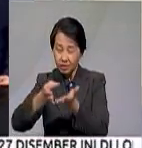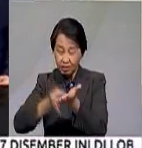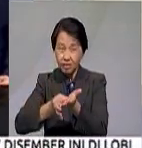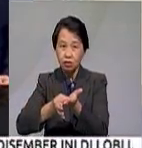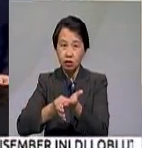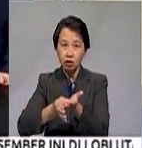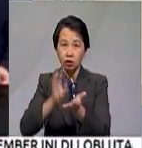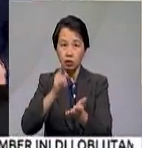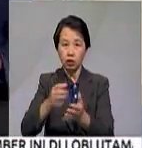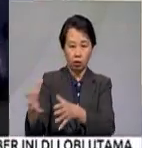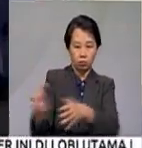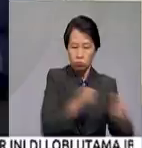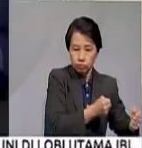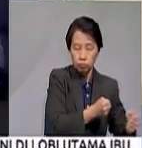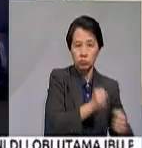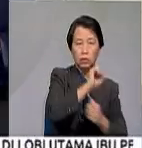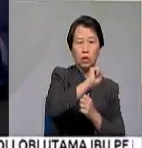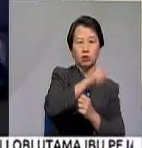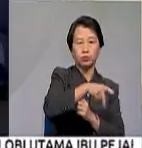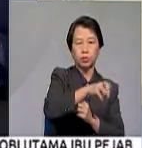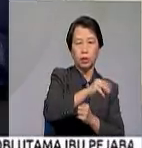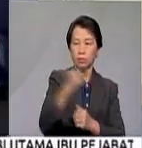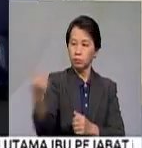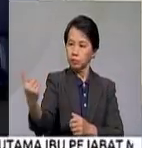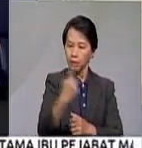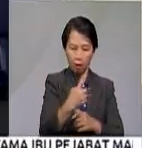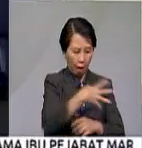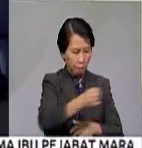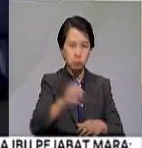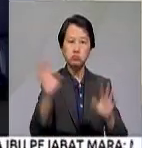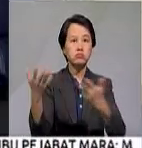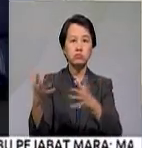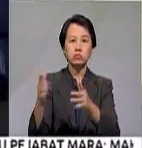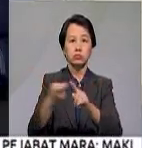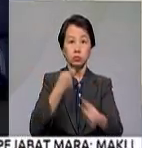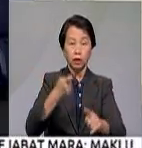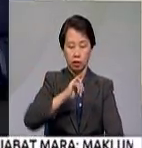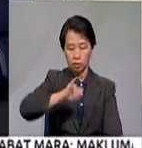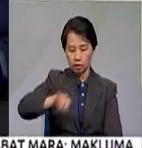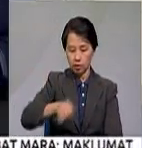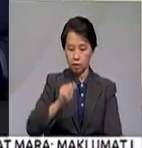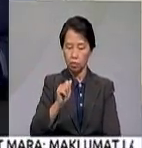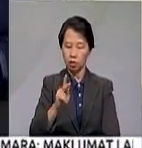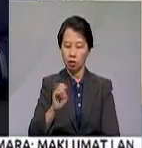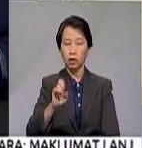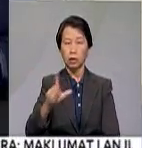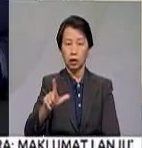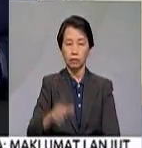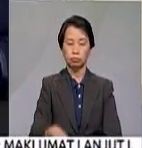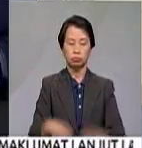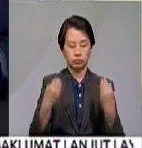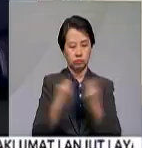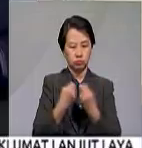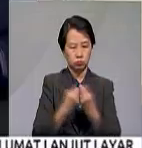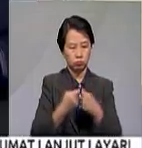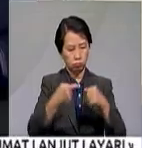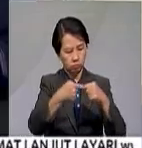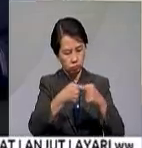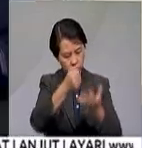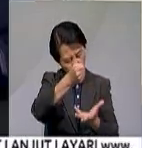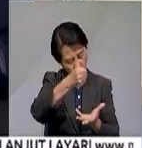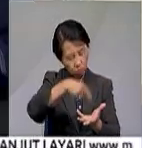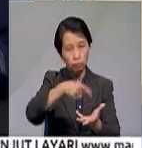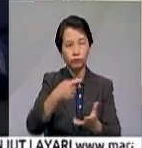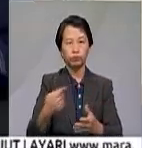RM10,747,042.77 yang disita Suruhanjaya Pencegahan Rasuah Malaysia SPRM daripada Jekyll Trading Sdn Bhd. Jumlah yang didakwa itu berkaitan